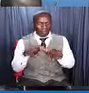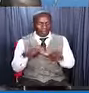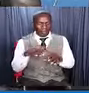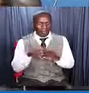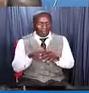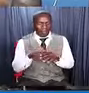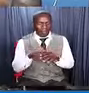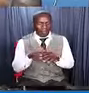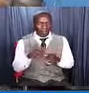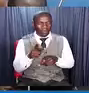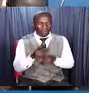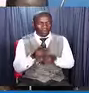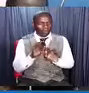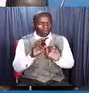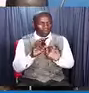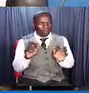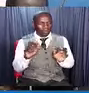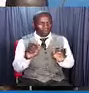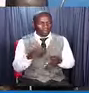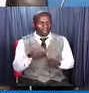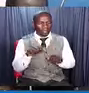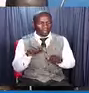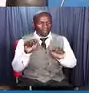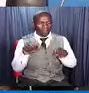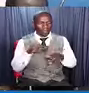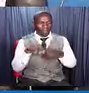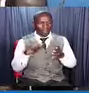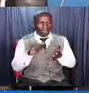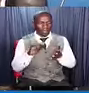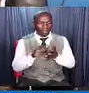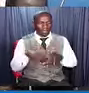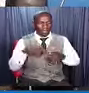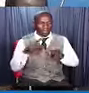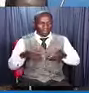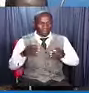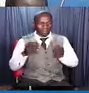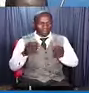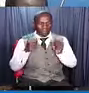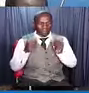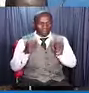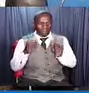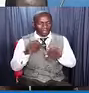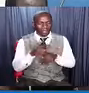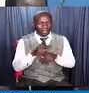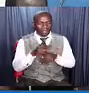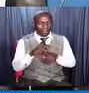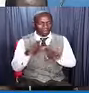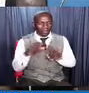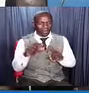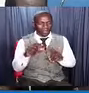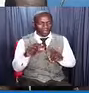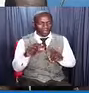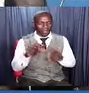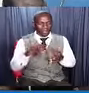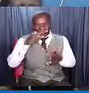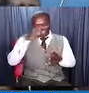kukaa, kutunza hamna. Mjalie kila mmoja naye kujia, ukampe uwezo wa kutunza lako Bwana.